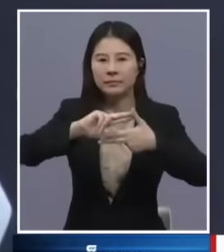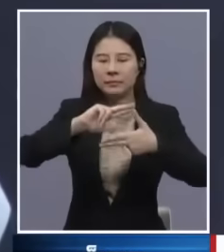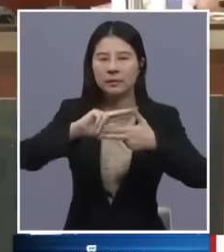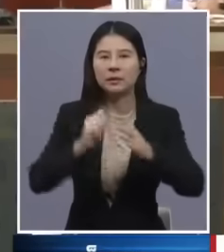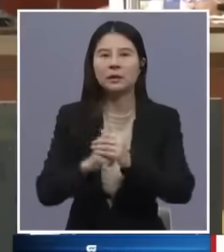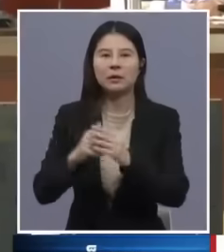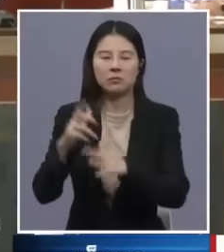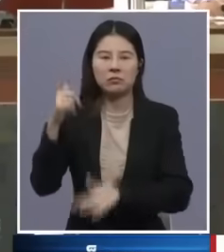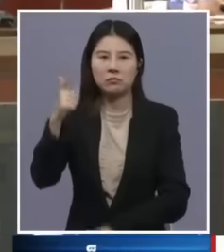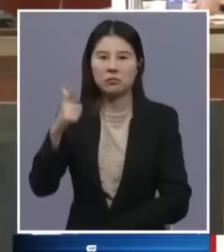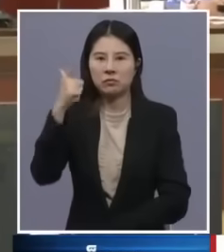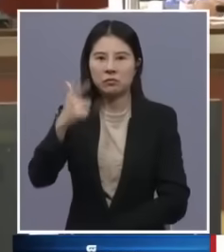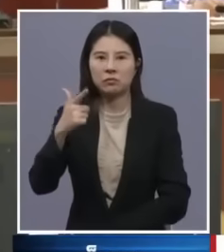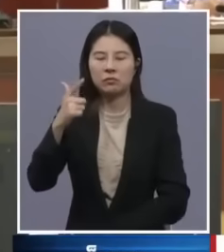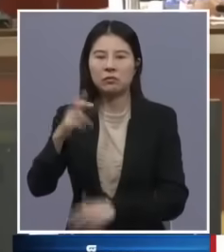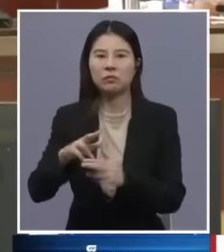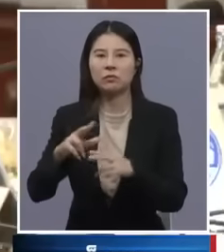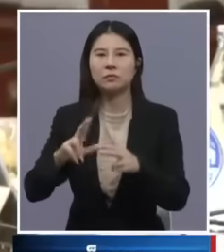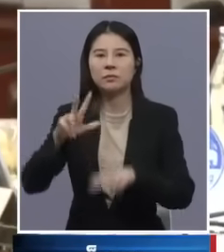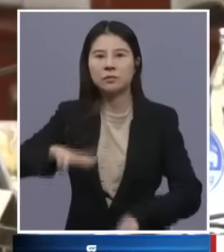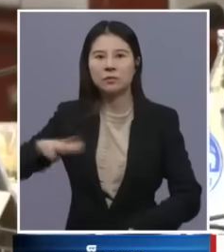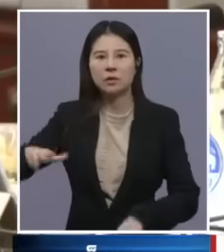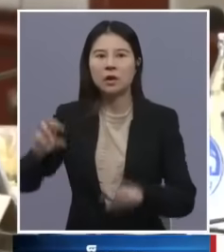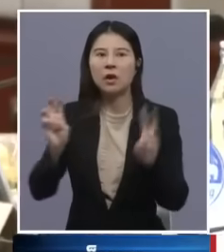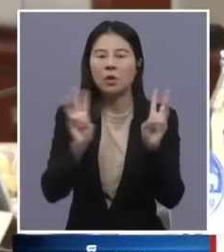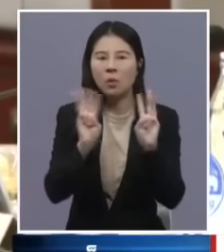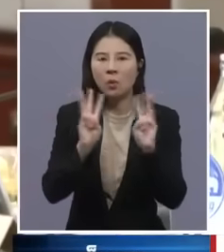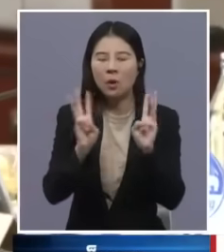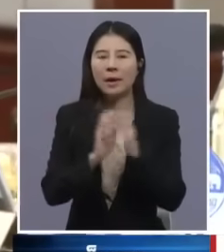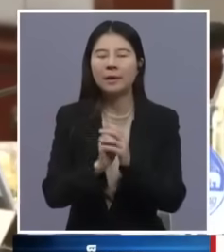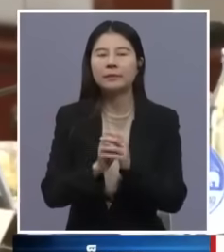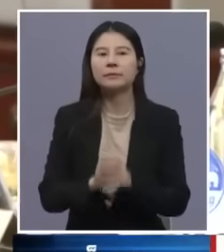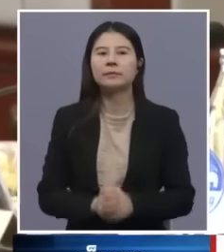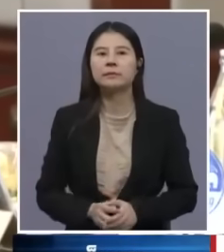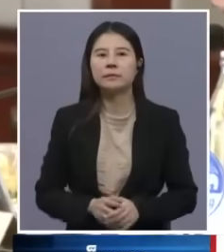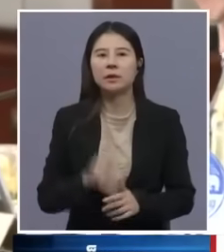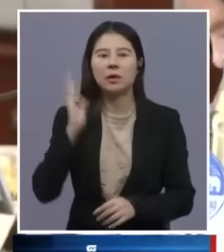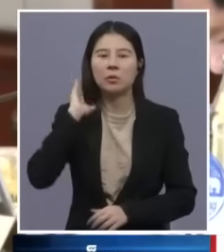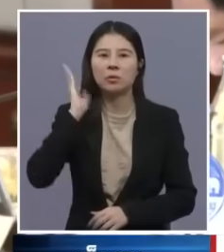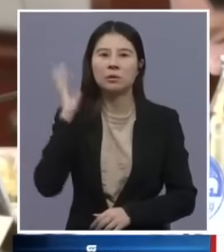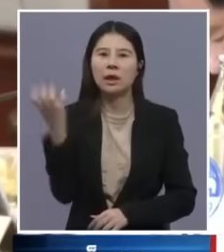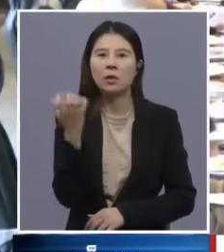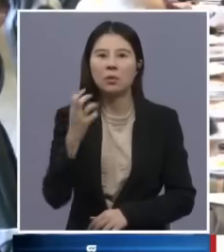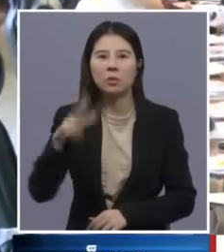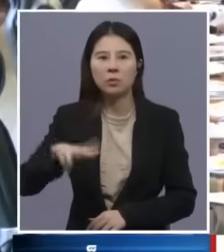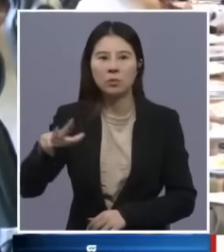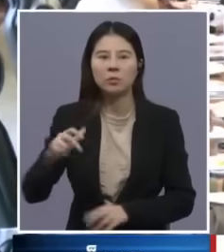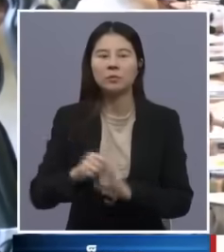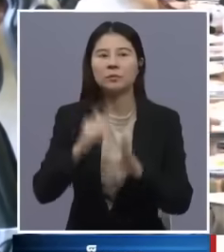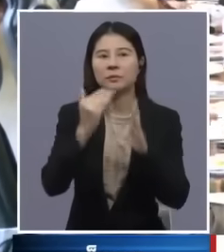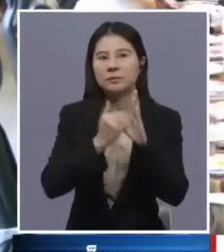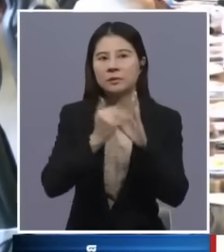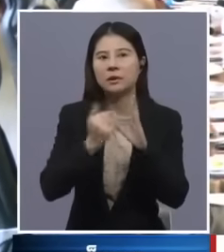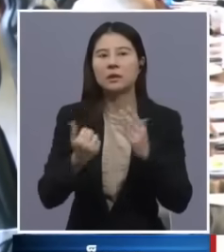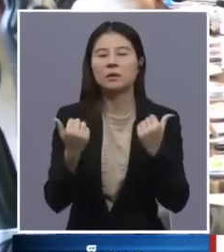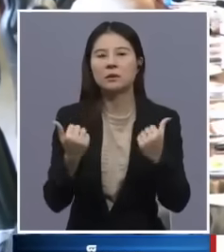ชื่อคุณพิชิตชื่นบานกับคุณไผ่ลิกมาเป็นแคนดิเดตนะฮะในส่วนของเพื่อไทยมีข่าวว่าอาจปรับครม.เปิดทางให้คุณอุ๊งอิ๊ง